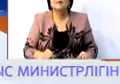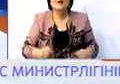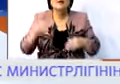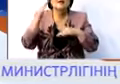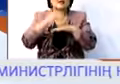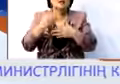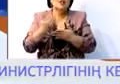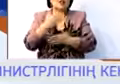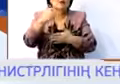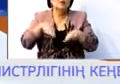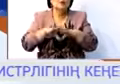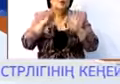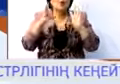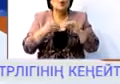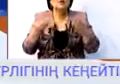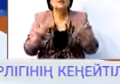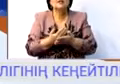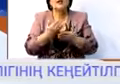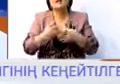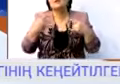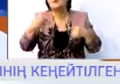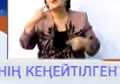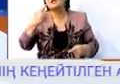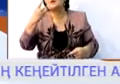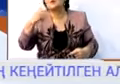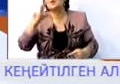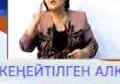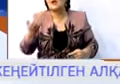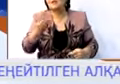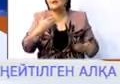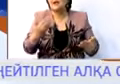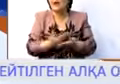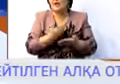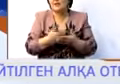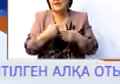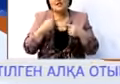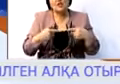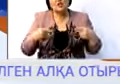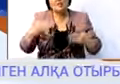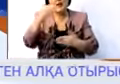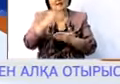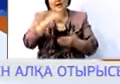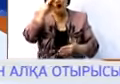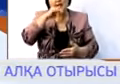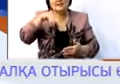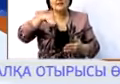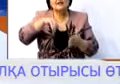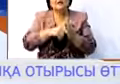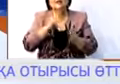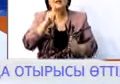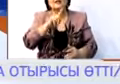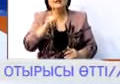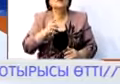Кешкі шығарылым реті осындай. Қорытынды жаңалықтарымыз эфирге 21:30-да шығады. Біздің ақпараттарымызды және басқа да бағдарламаларымызды